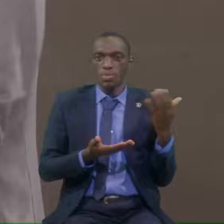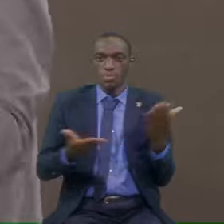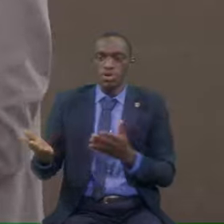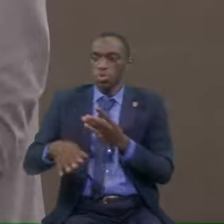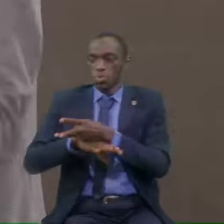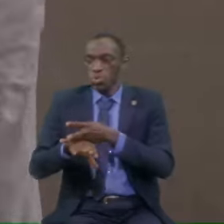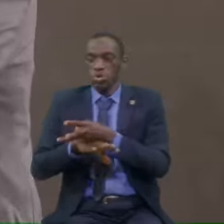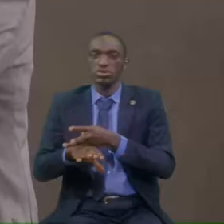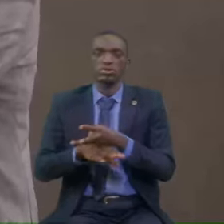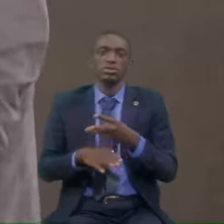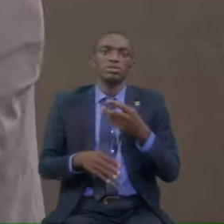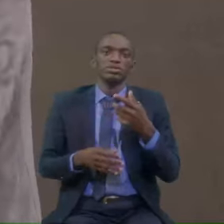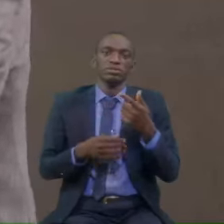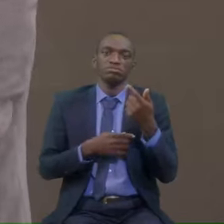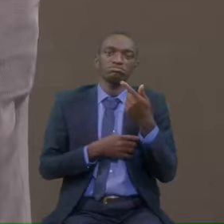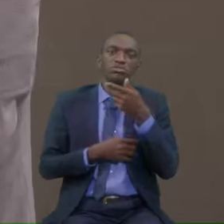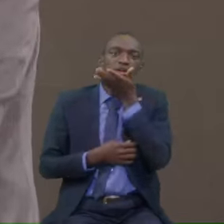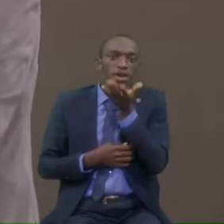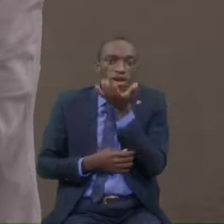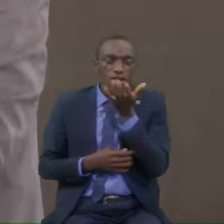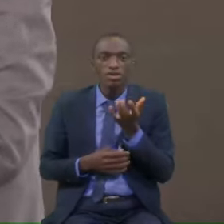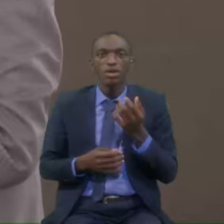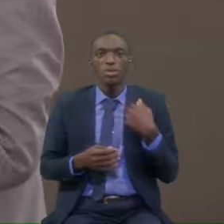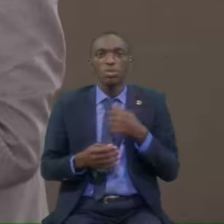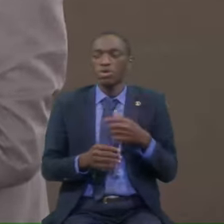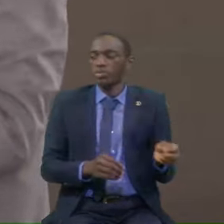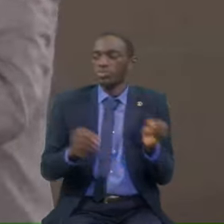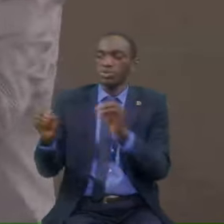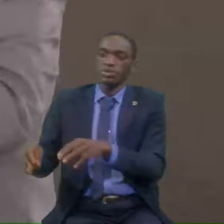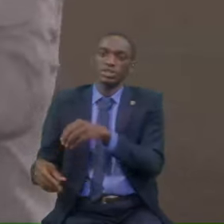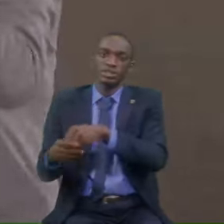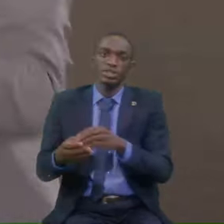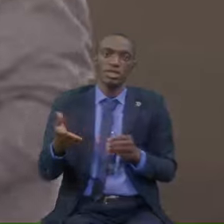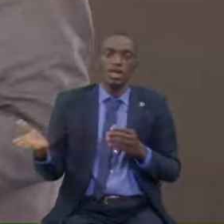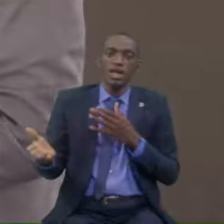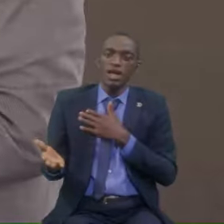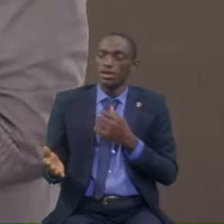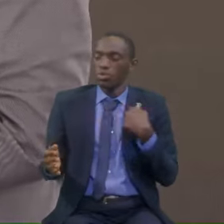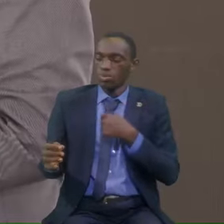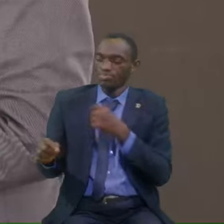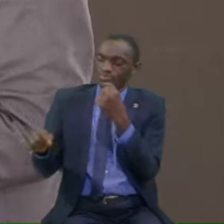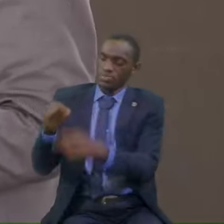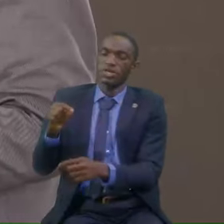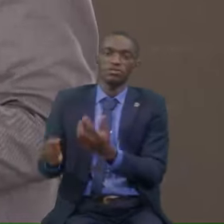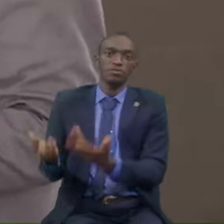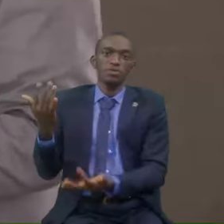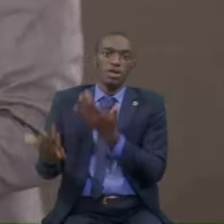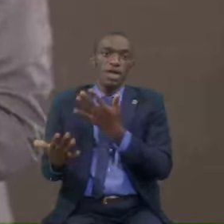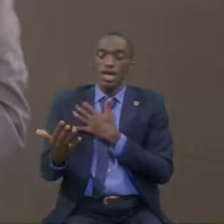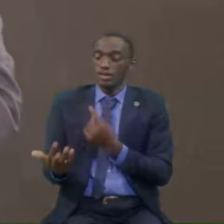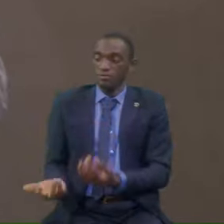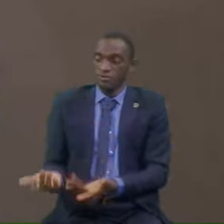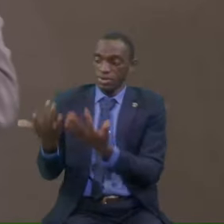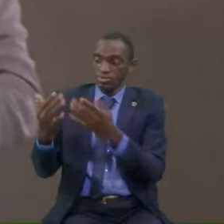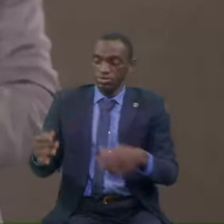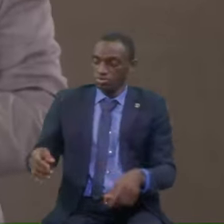coupé, et on met du pétrole ou bien l'essence. Et on met, et on mettait le feu. Et le feu commence à